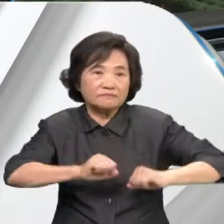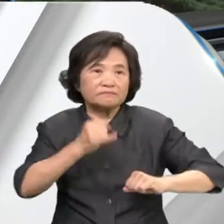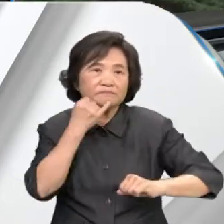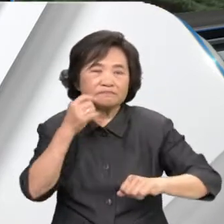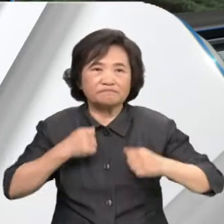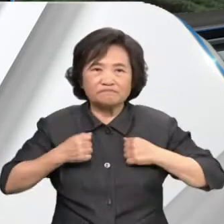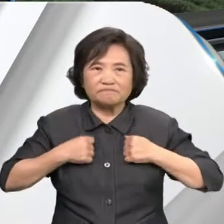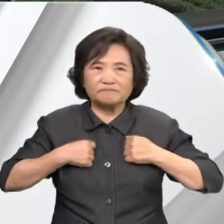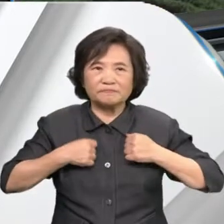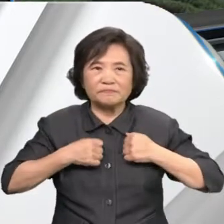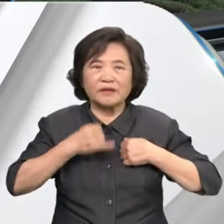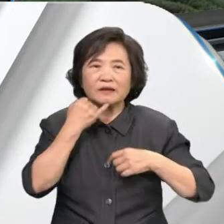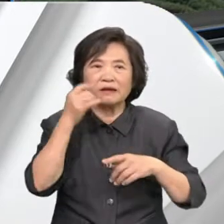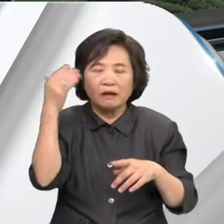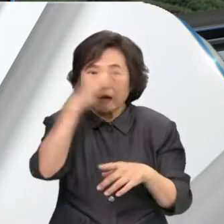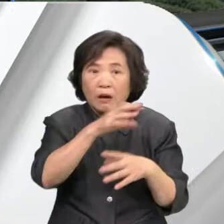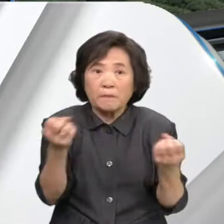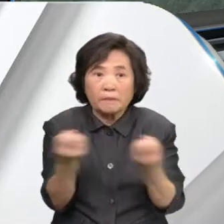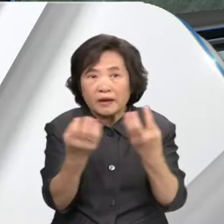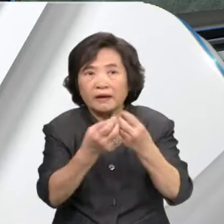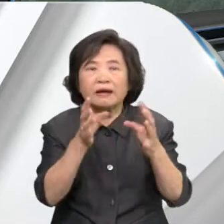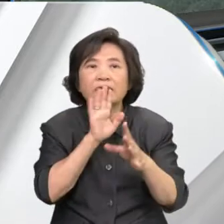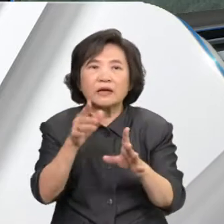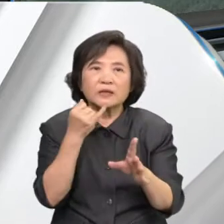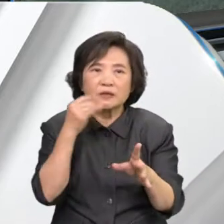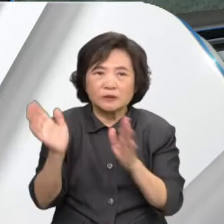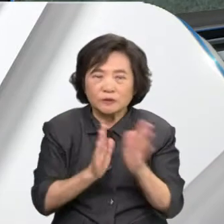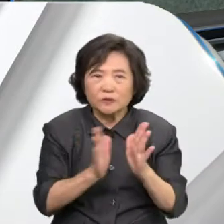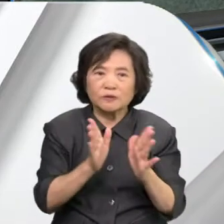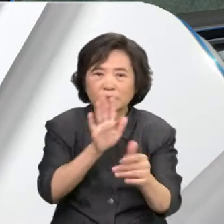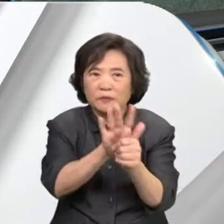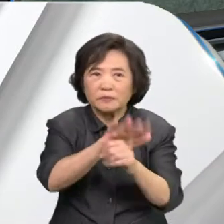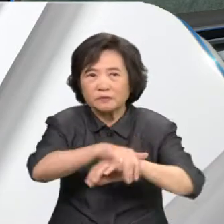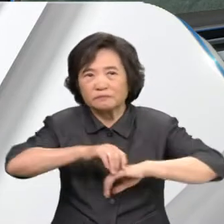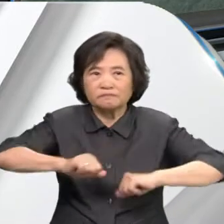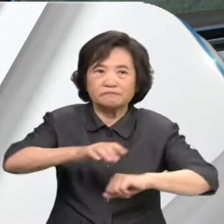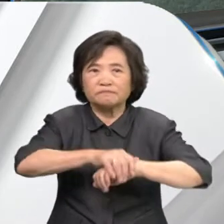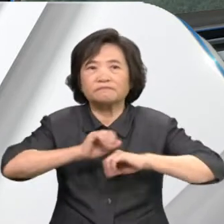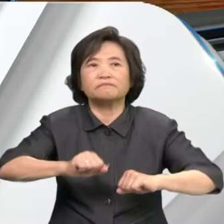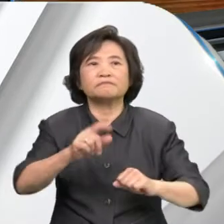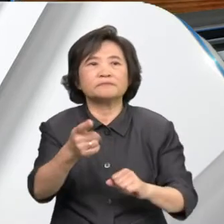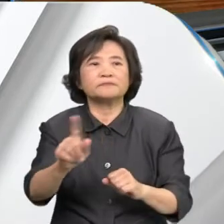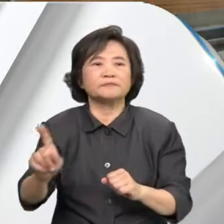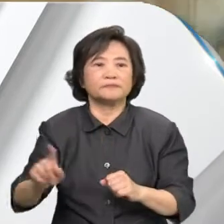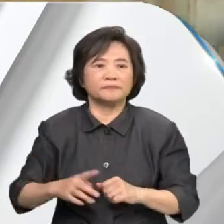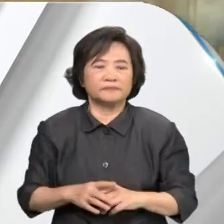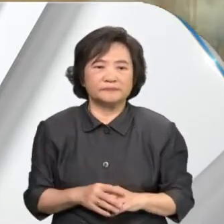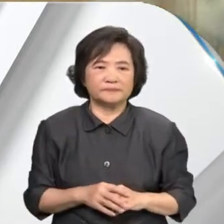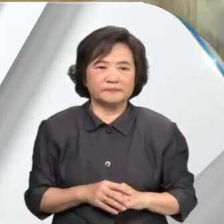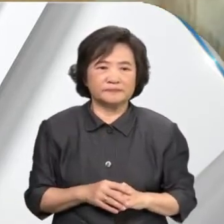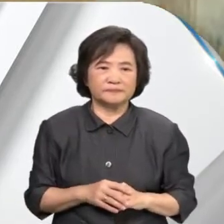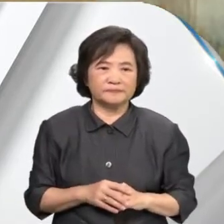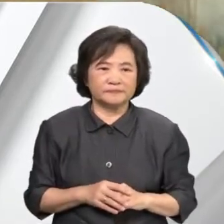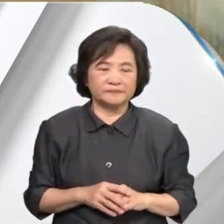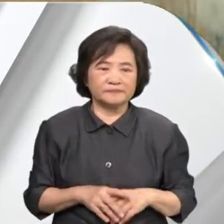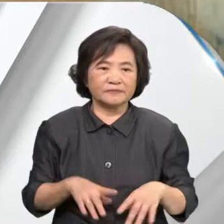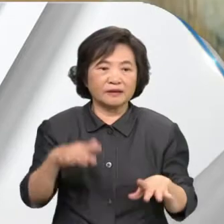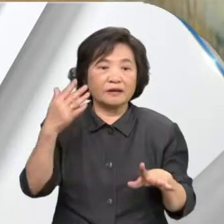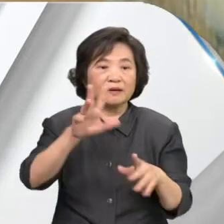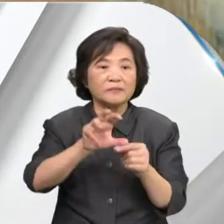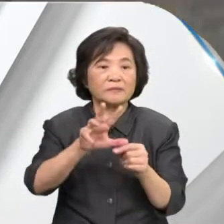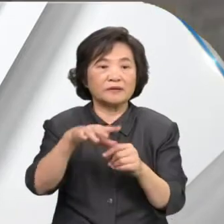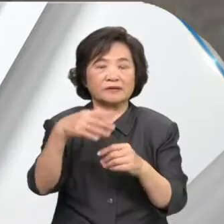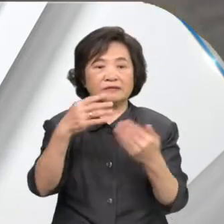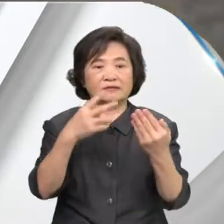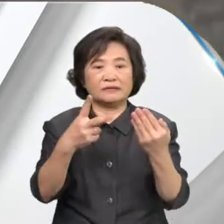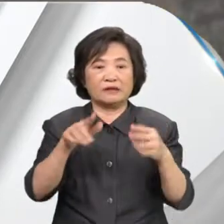透过自主训练等方式，创造合乎采体的防灾机制。 民国八十八年嘅